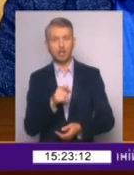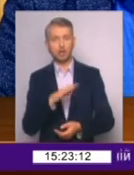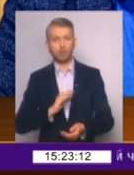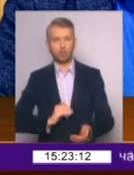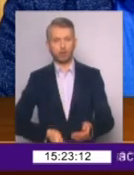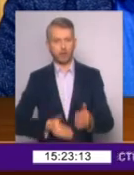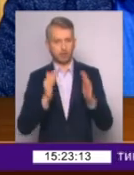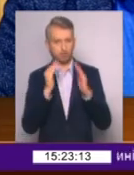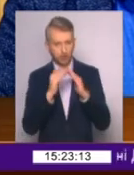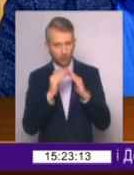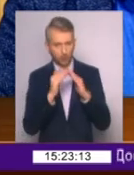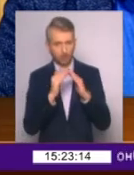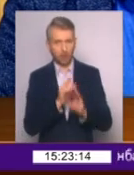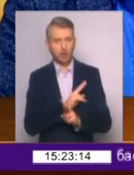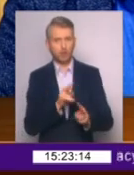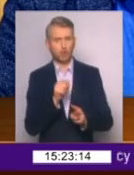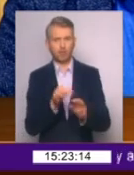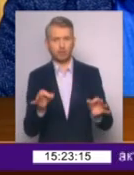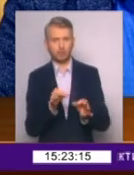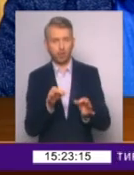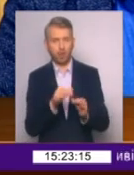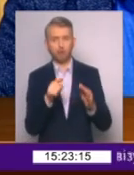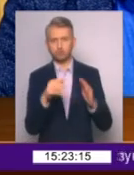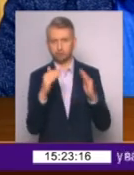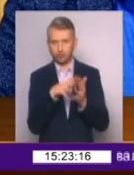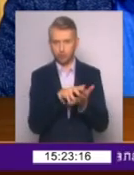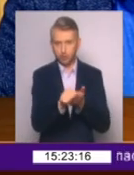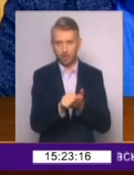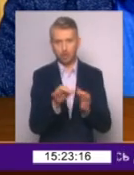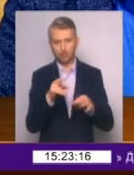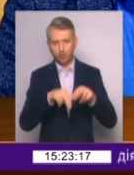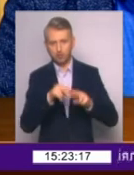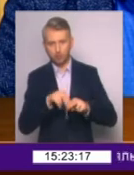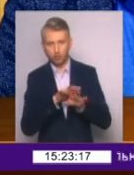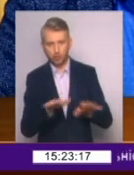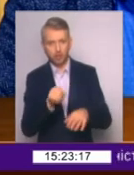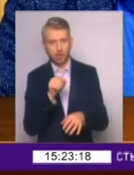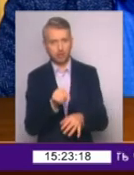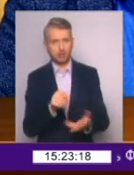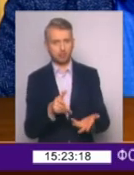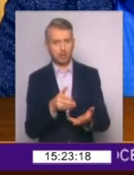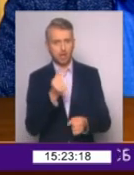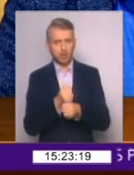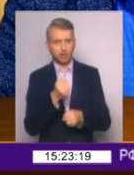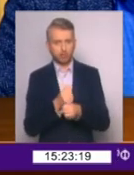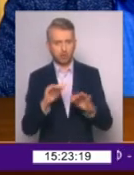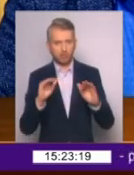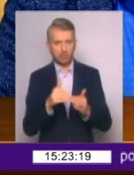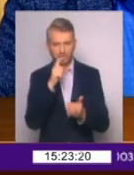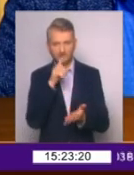приватний будинок, ніхто там нічого знесли, цей будинок, нічого не застроїли, і там прямо зробили таку